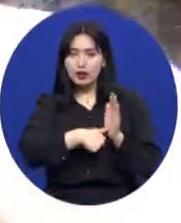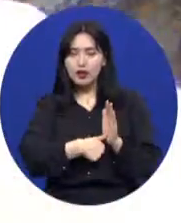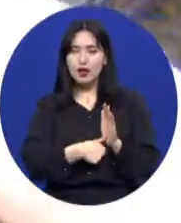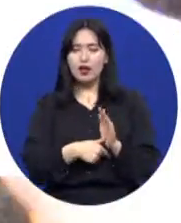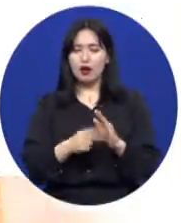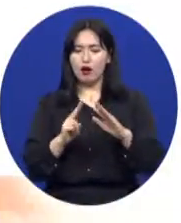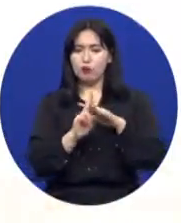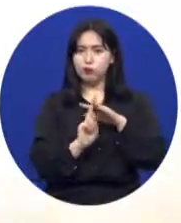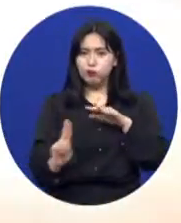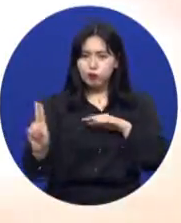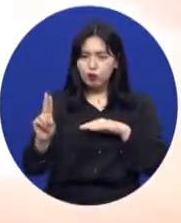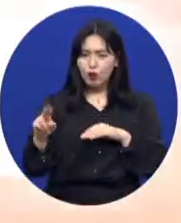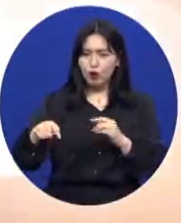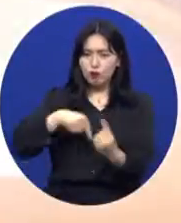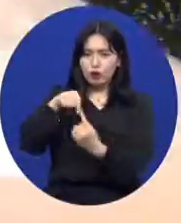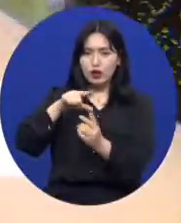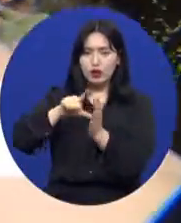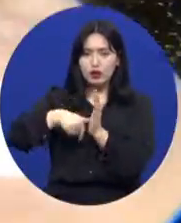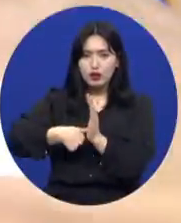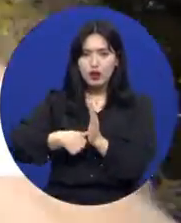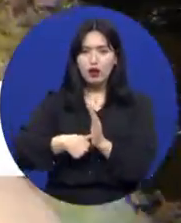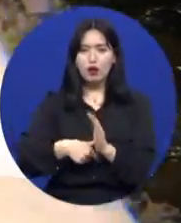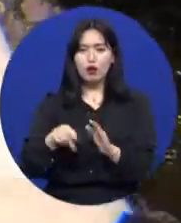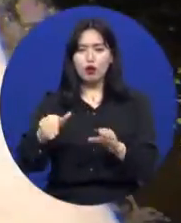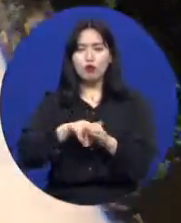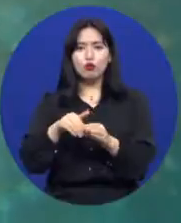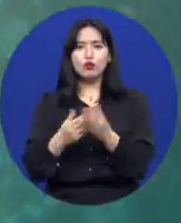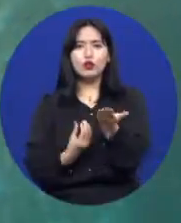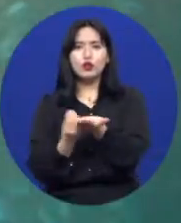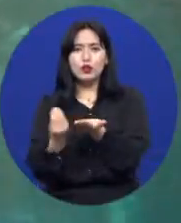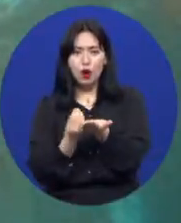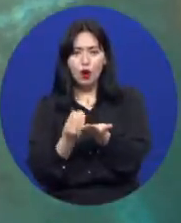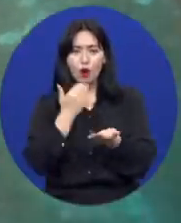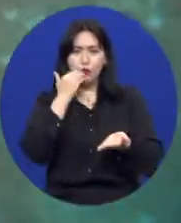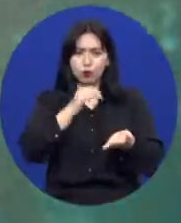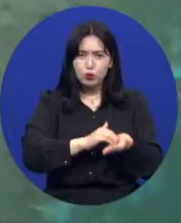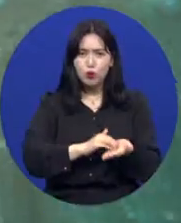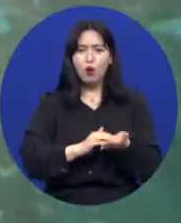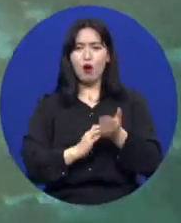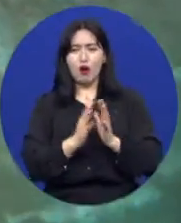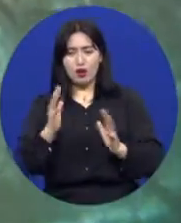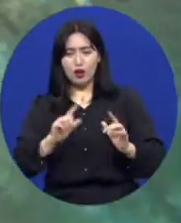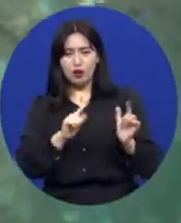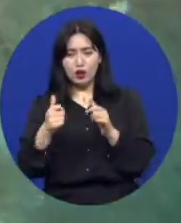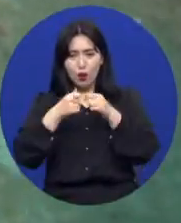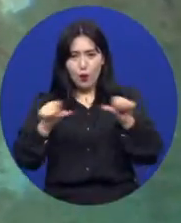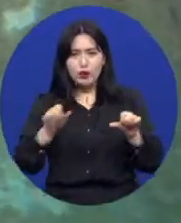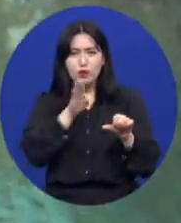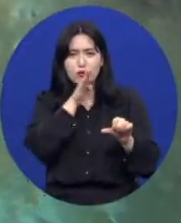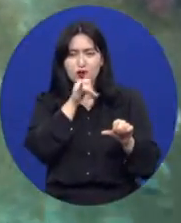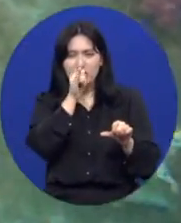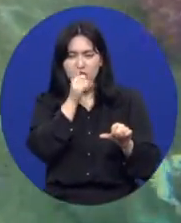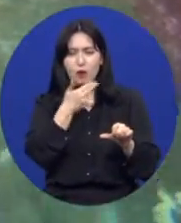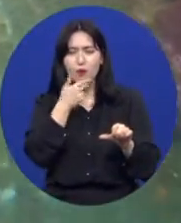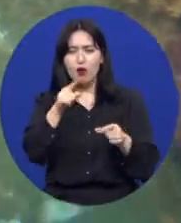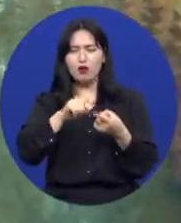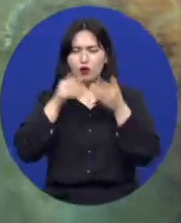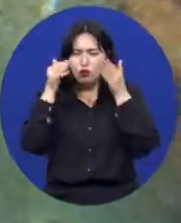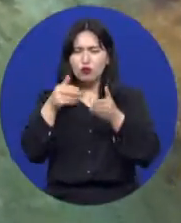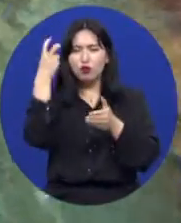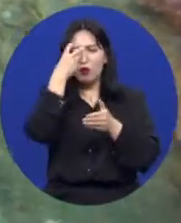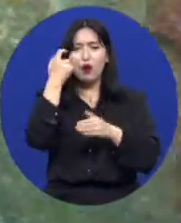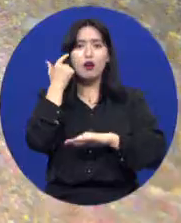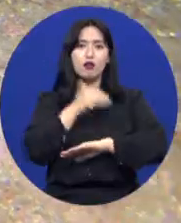잠수함 운항 과정에서 문섬 수중 안방과 산호가 실제 훼손돼 있는지 여부 등을 중점적으로 확인할